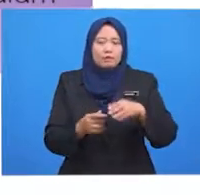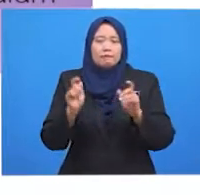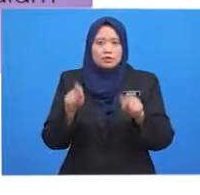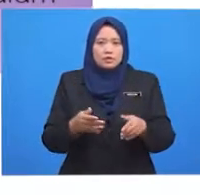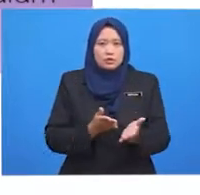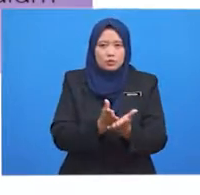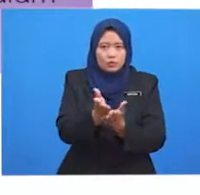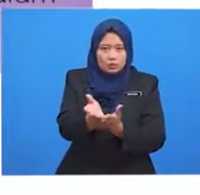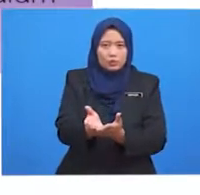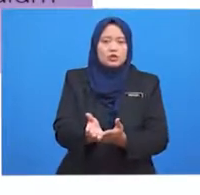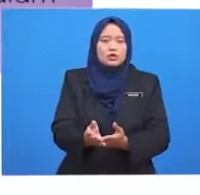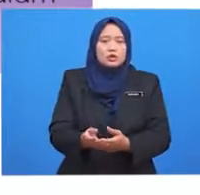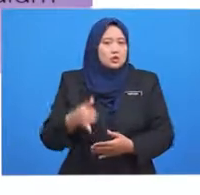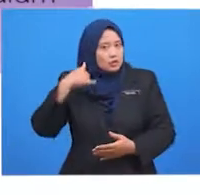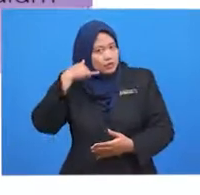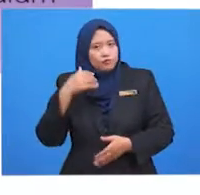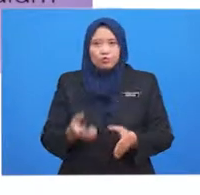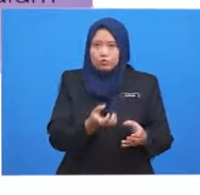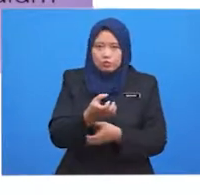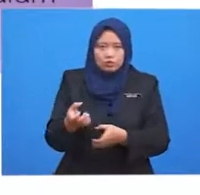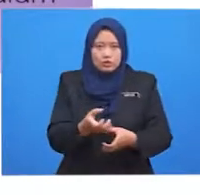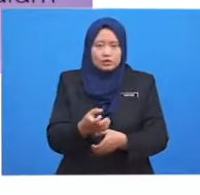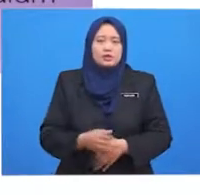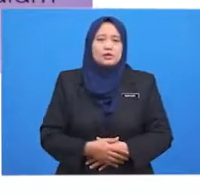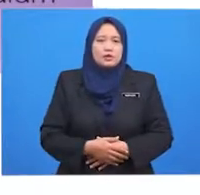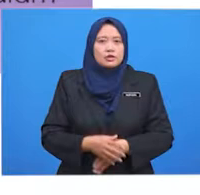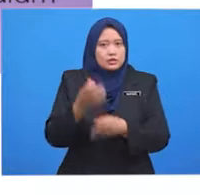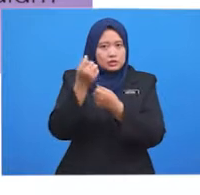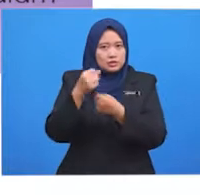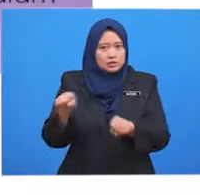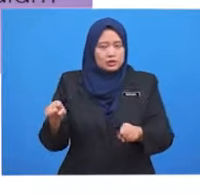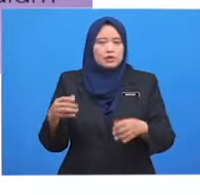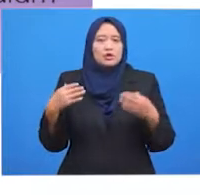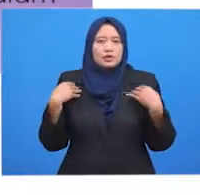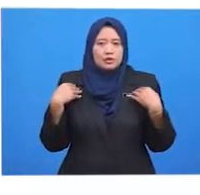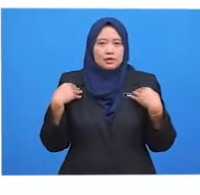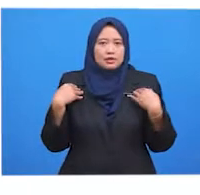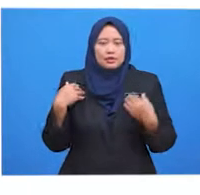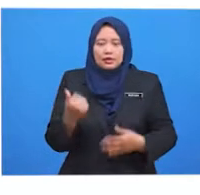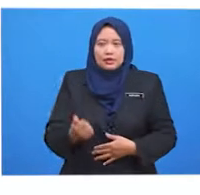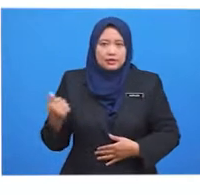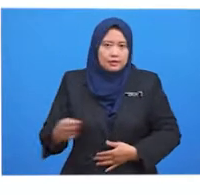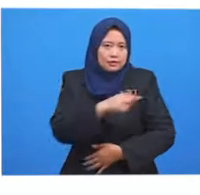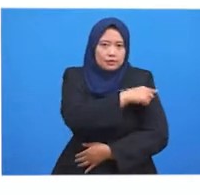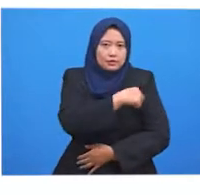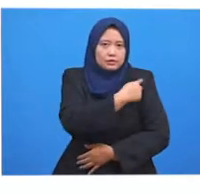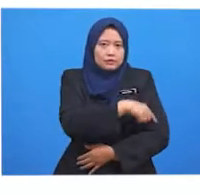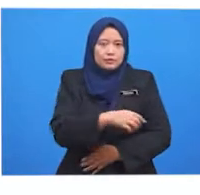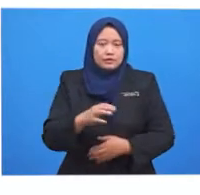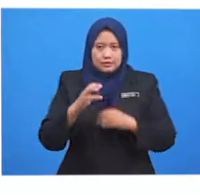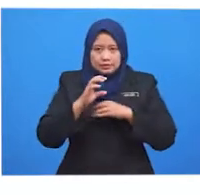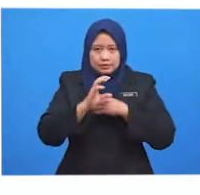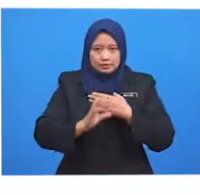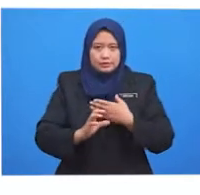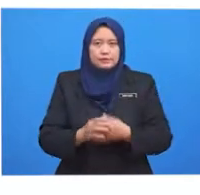bomber. Sediakan alat-alat pertolongan cemas yang lengkap di dalam salon. Peraturan keselamatan